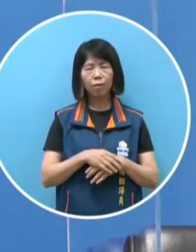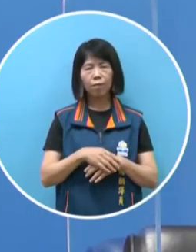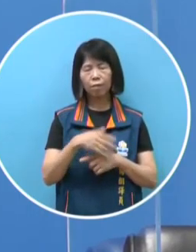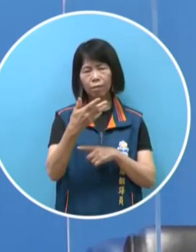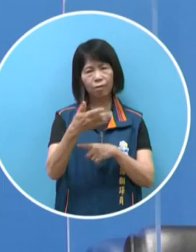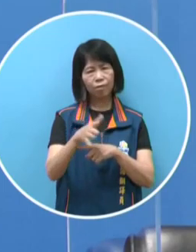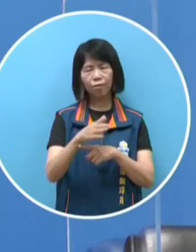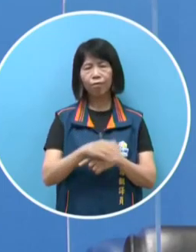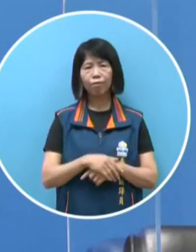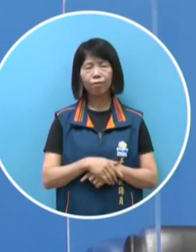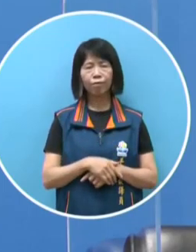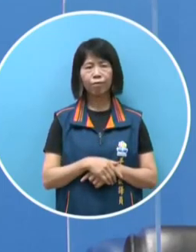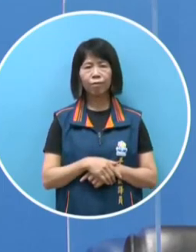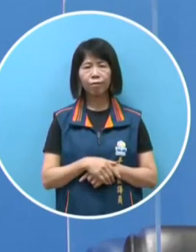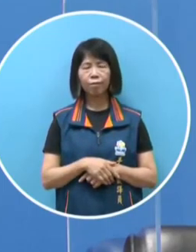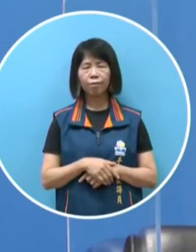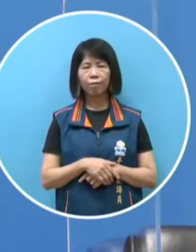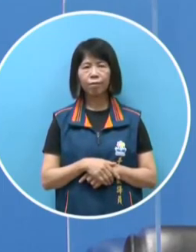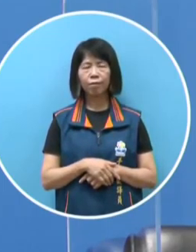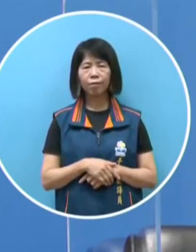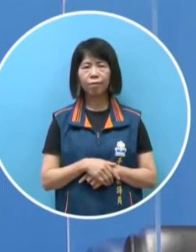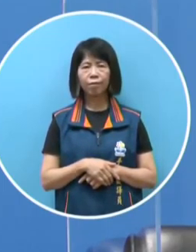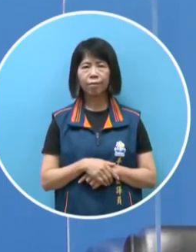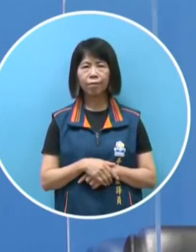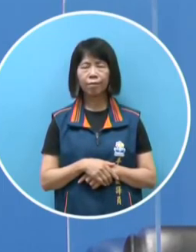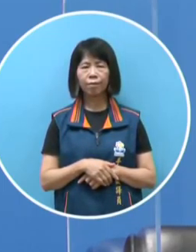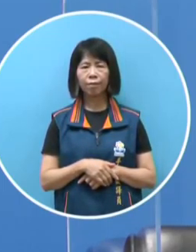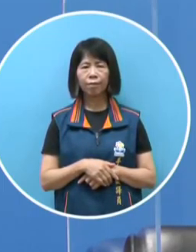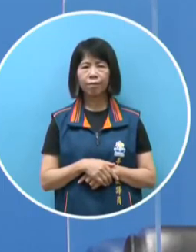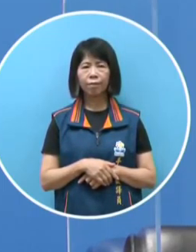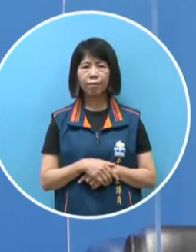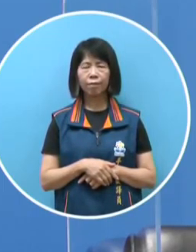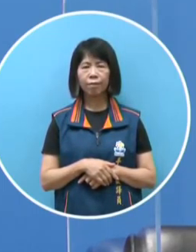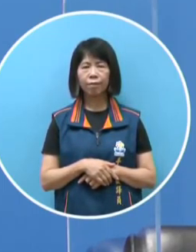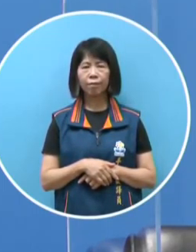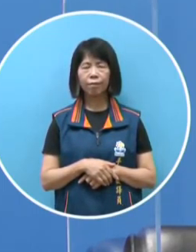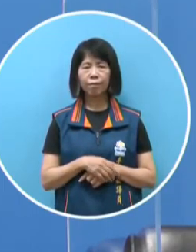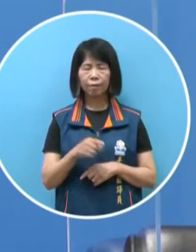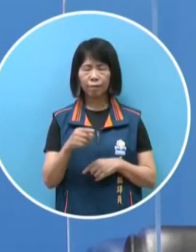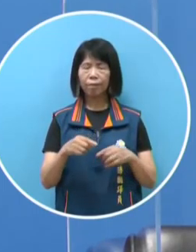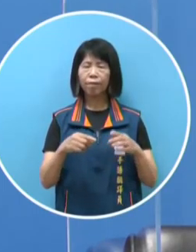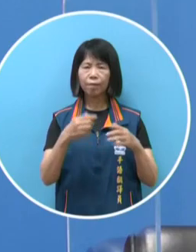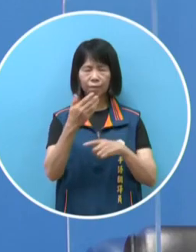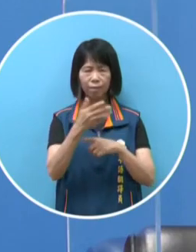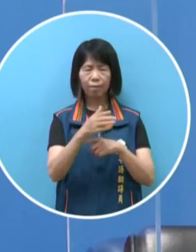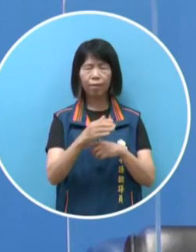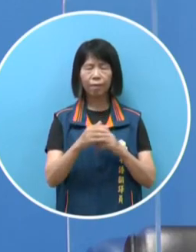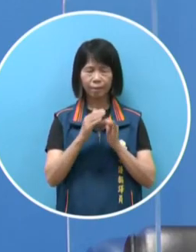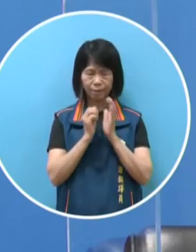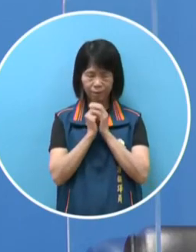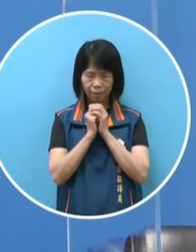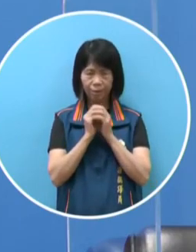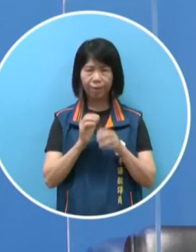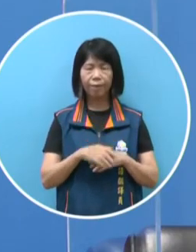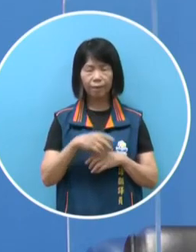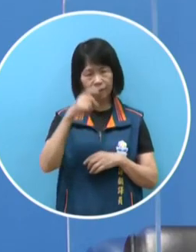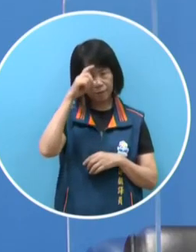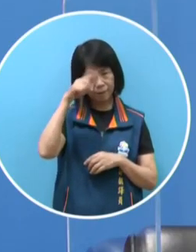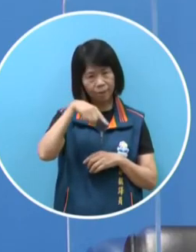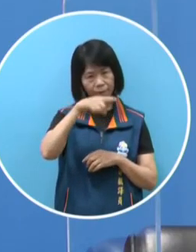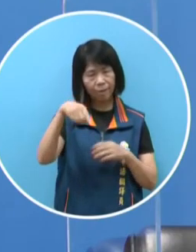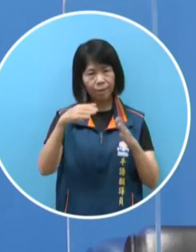个世界。那我想我们为这个死者以及家属悼念，那希望他